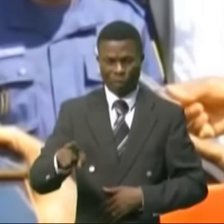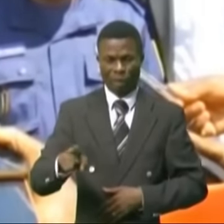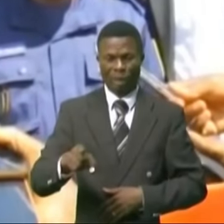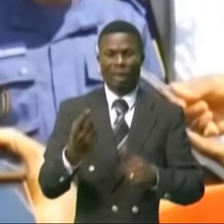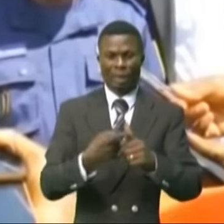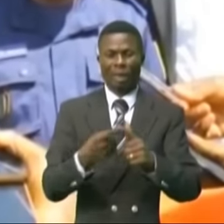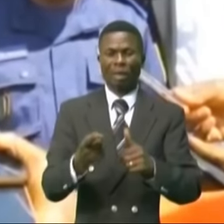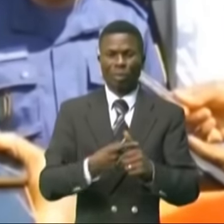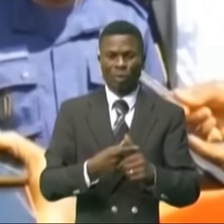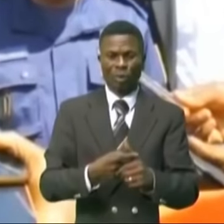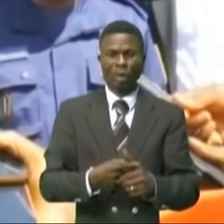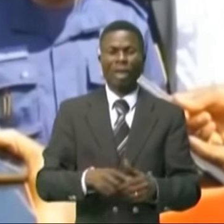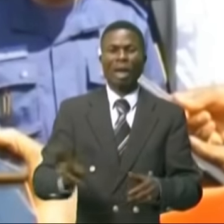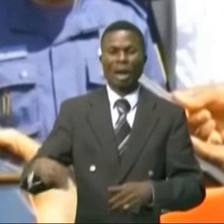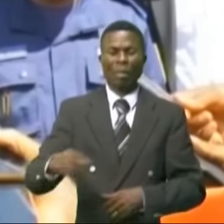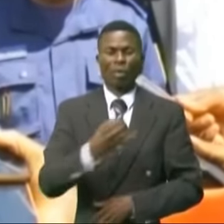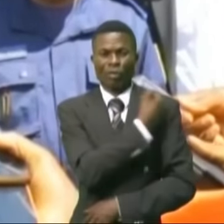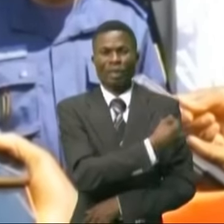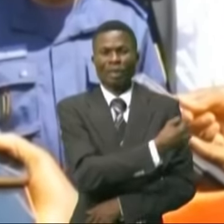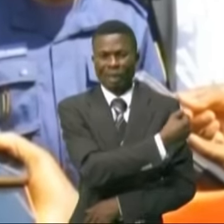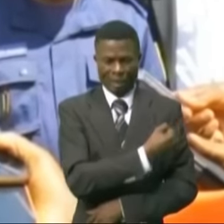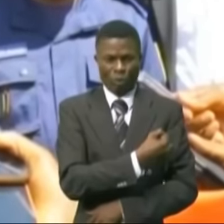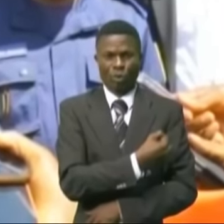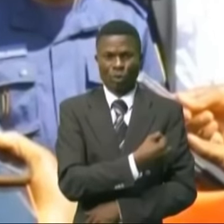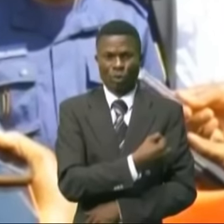particulièrement en Ituri. C'est ça